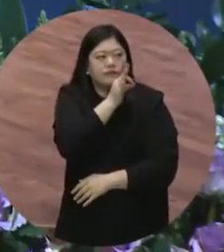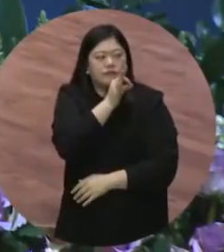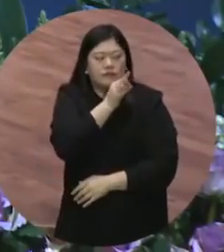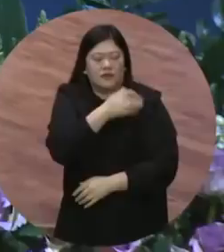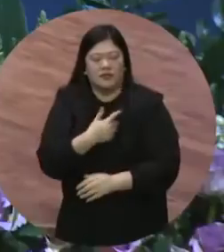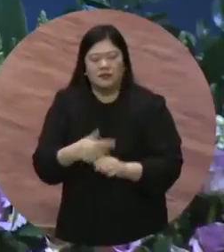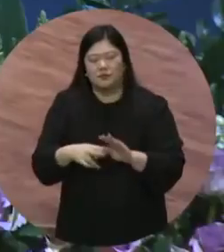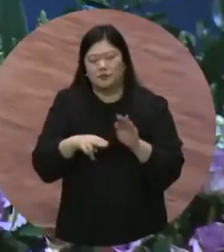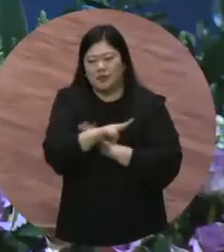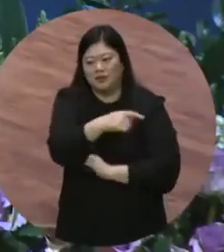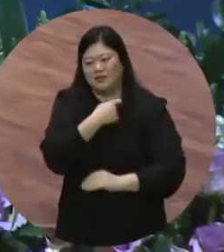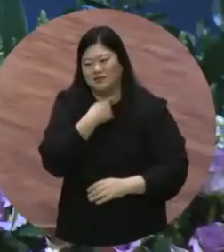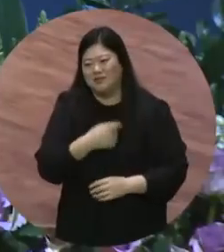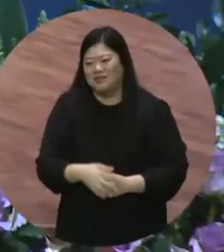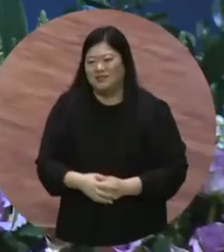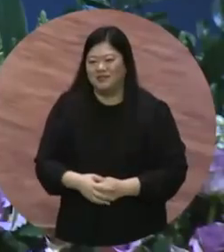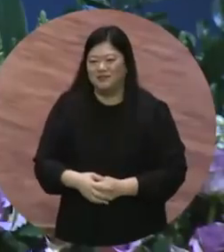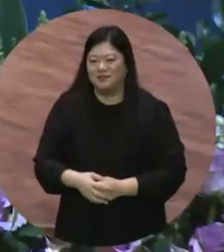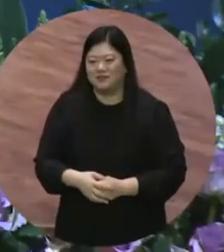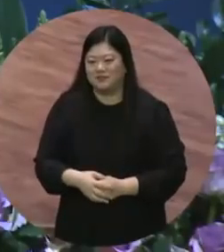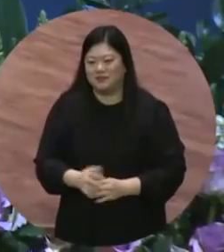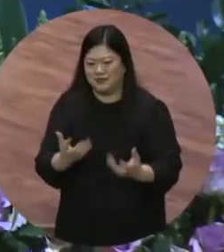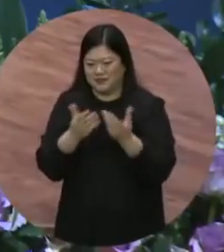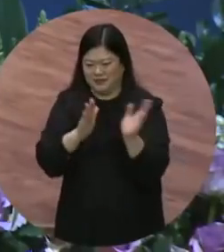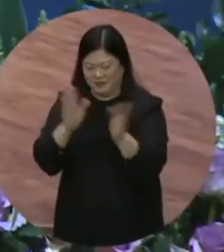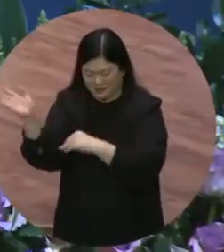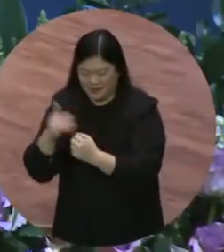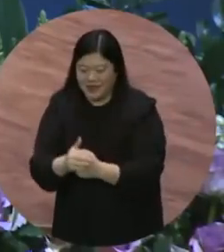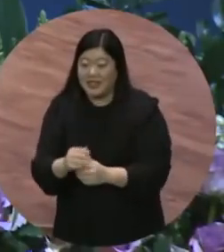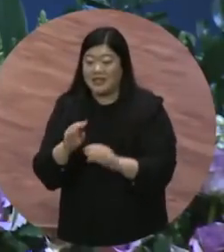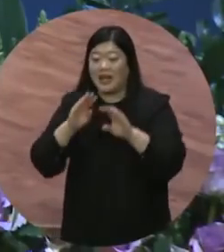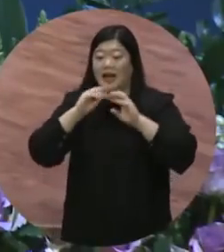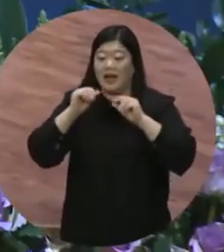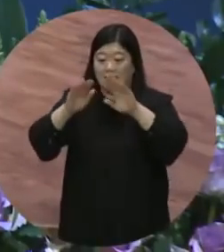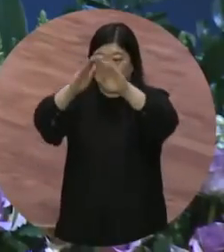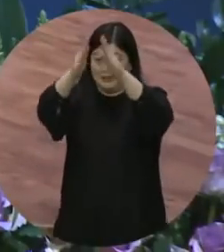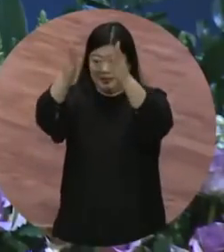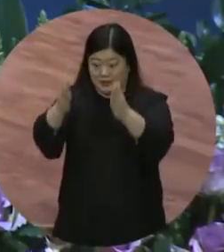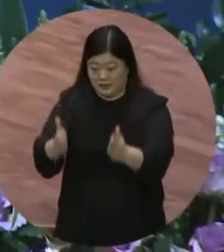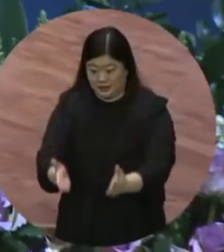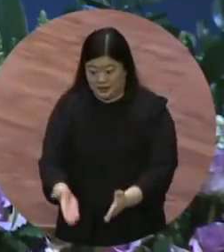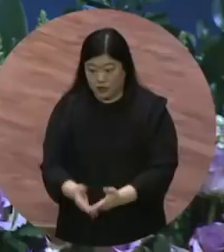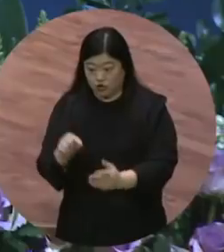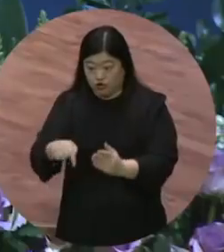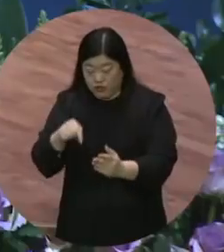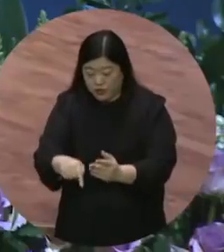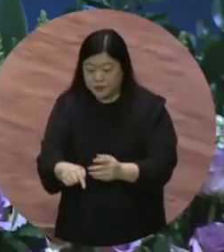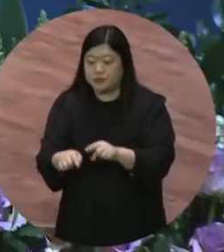이곳에 대부분의 가나안 원주민들이 분포하고 있어요. 이 말은 아브라함이 가나안 땅에 와서 거처할 곳이 없다는